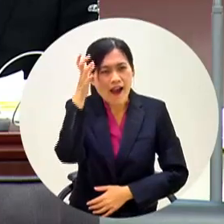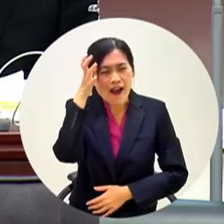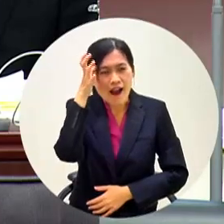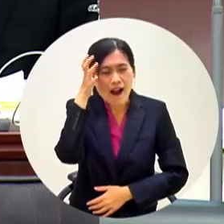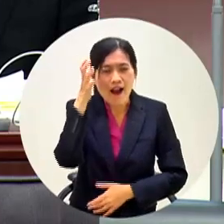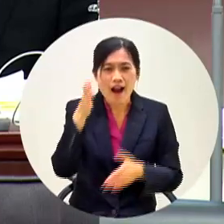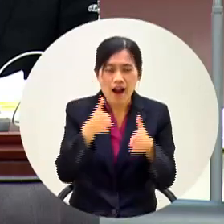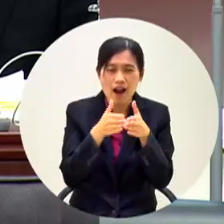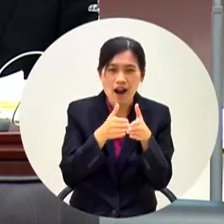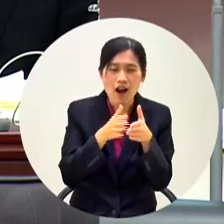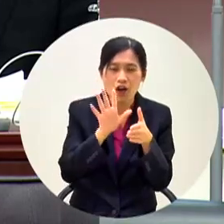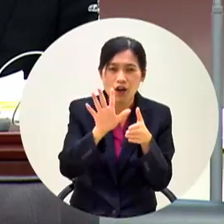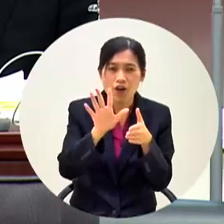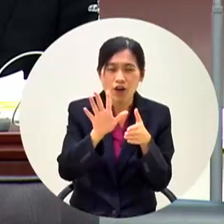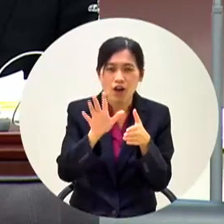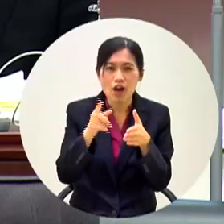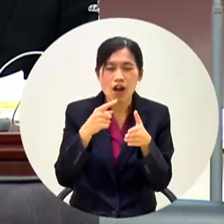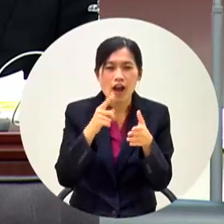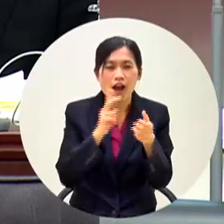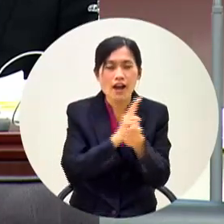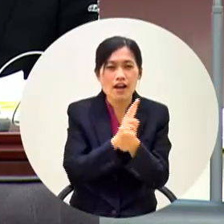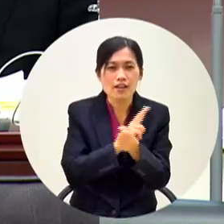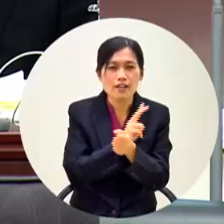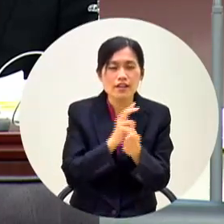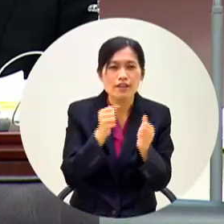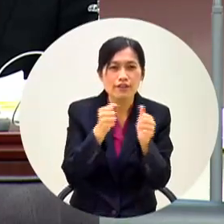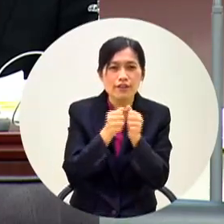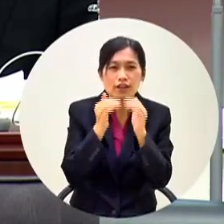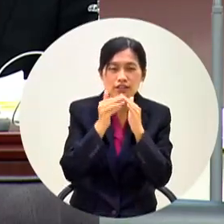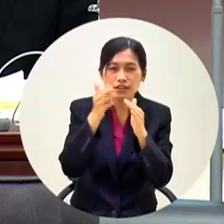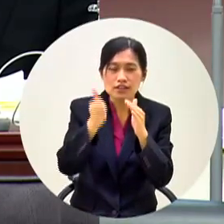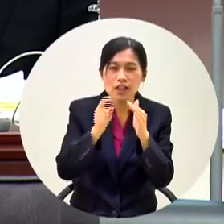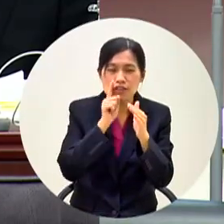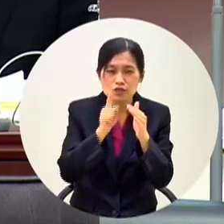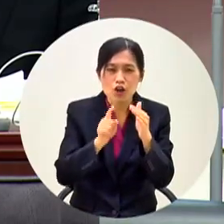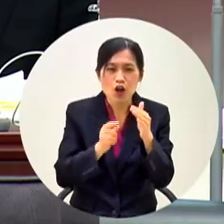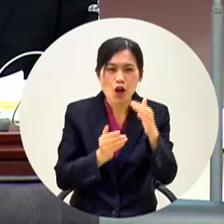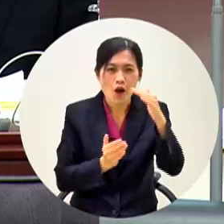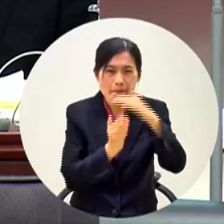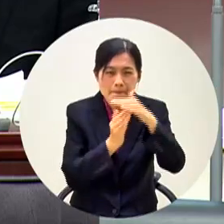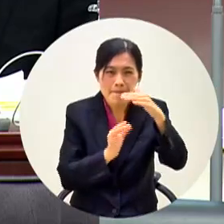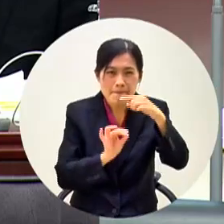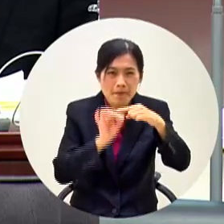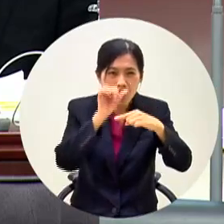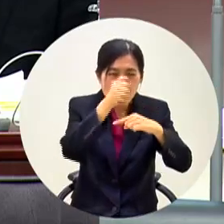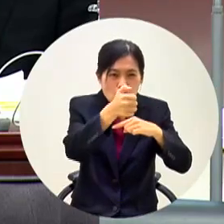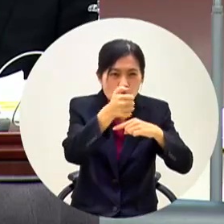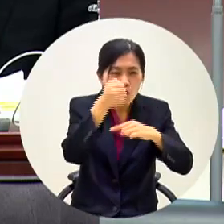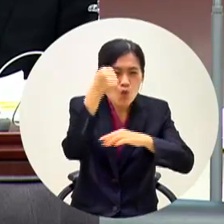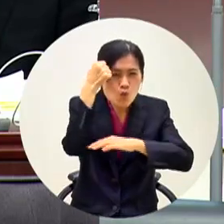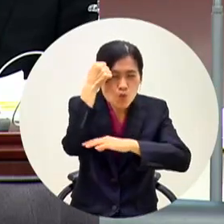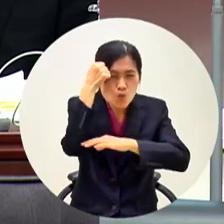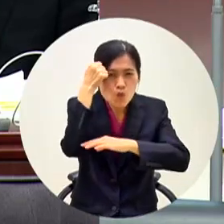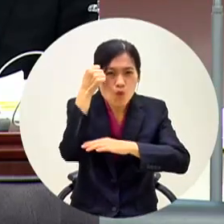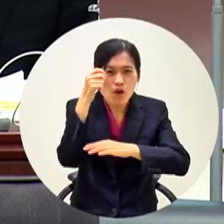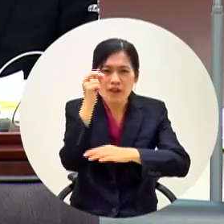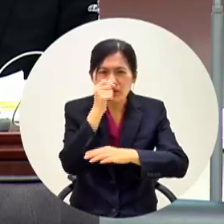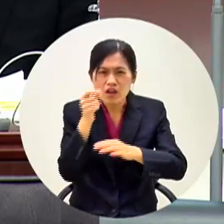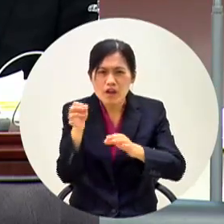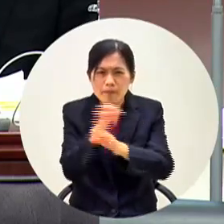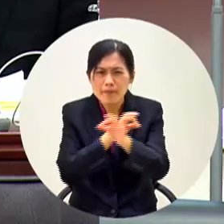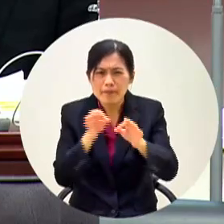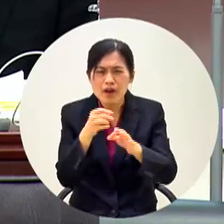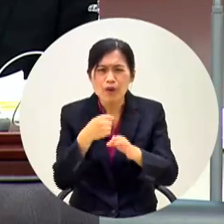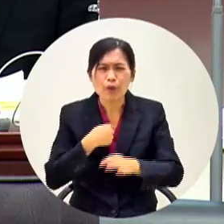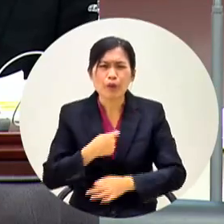的部分呢林副市长也讲说要达到50%的这个住宅，我就只能讲就是说我们实在很